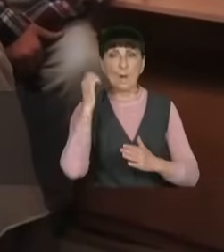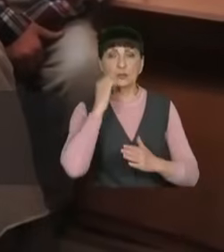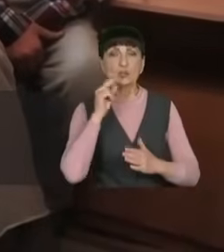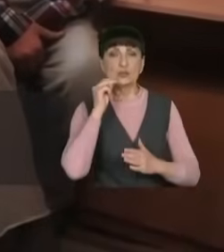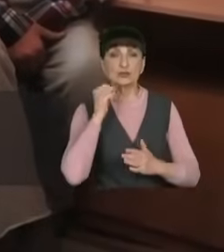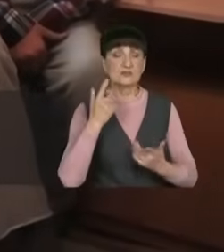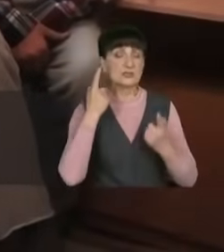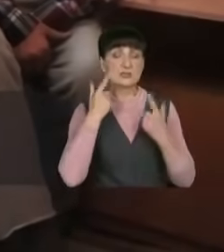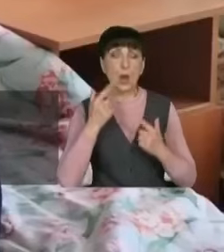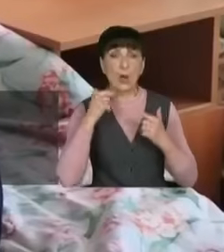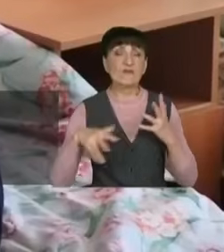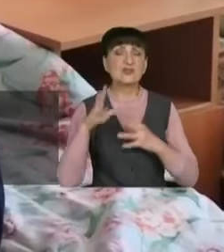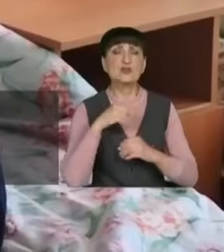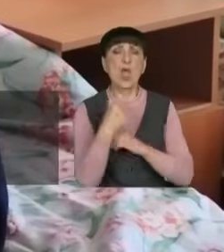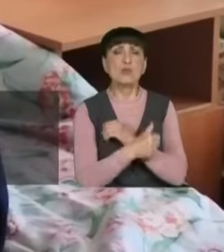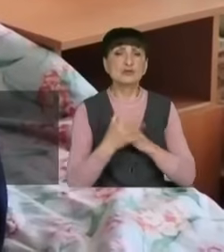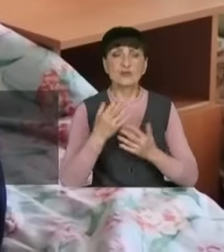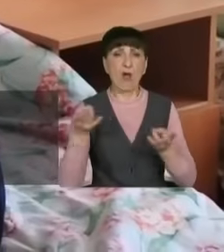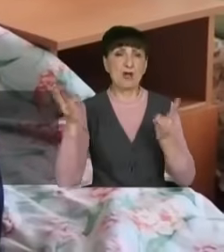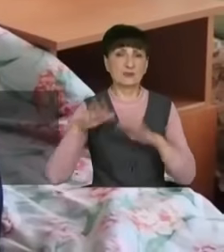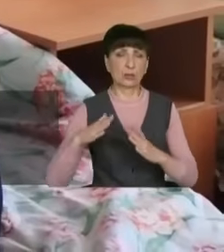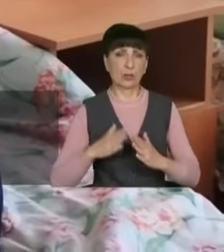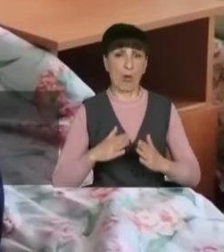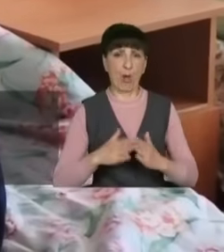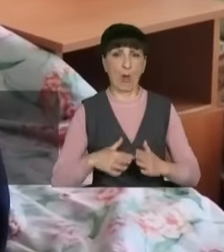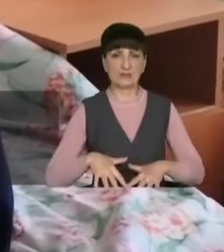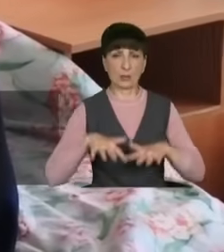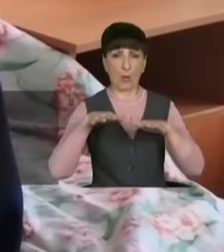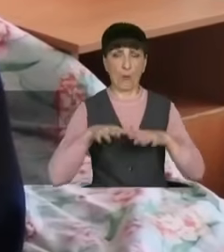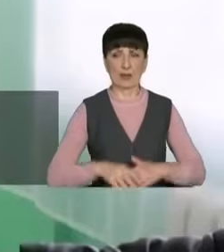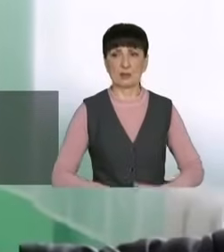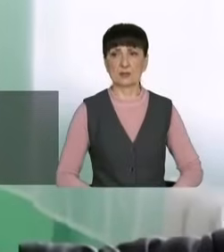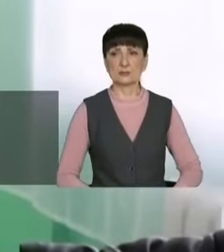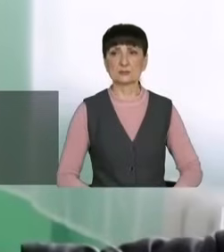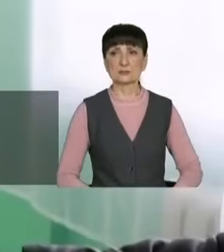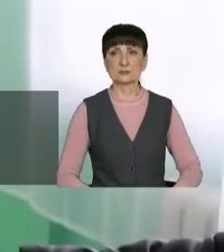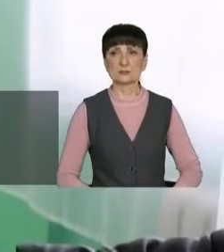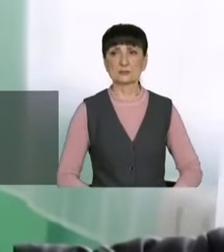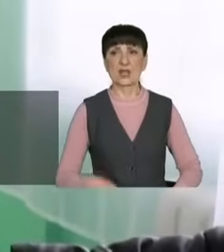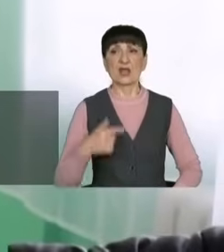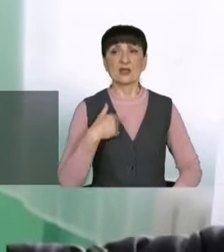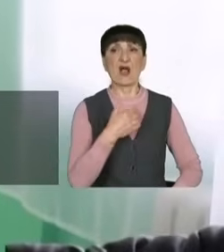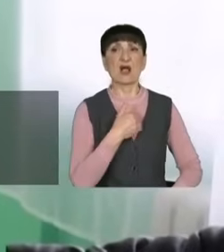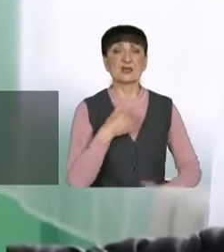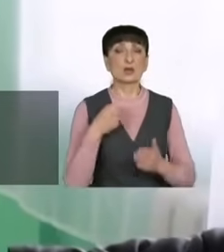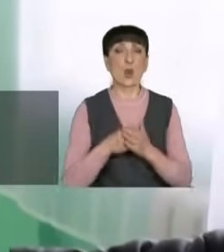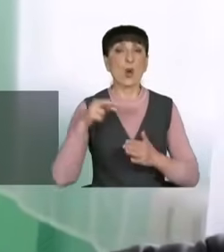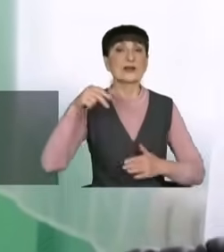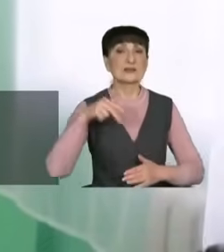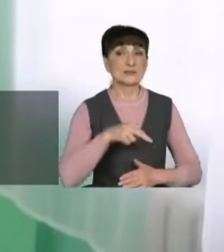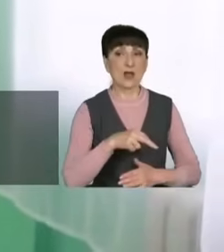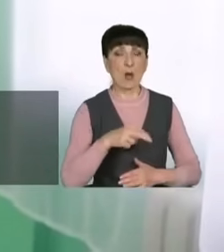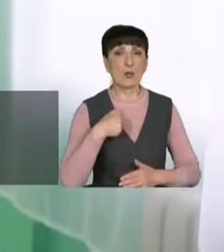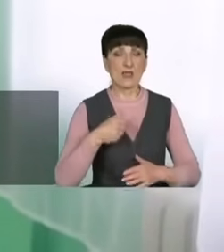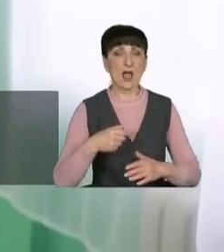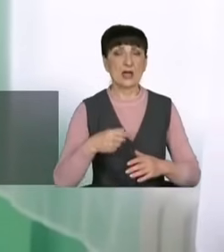скрыть своих слез. Почти все нажитое осталось в затопленном доме. Я хотел дойти до крыльца, у меня болотные